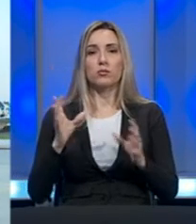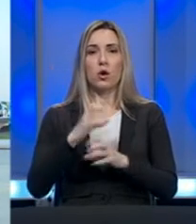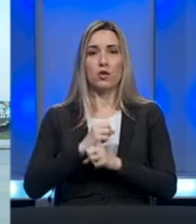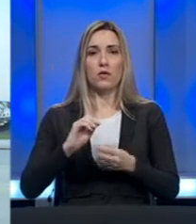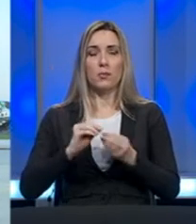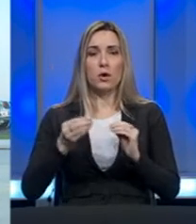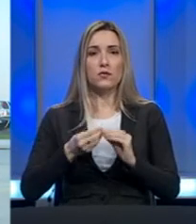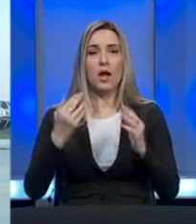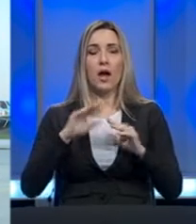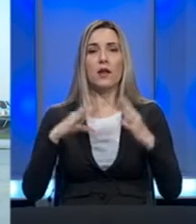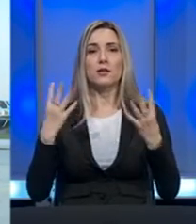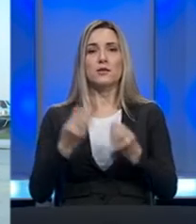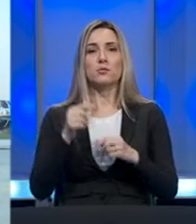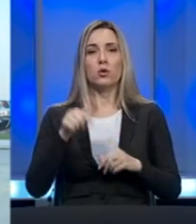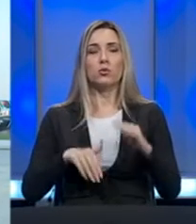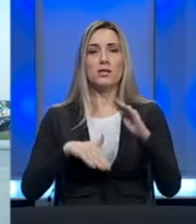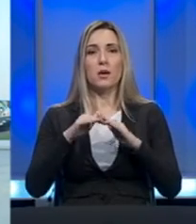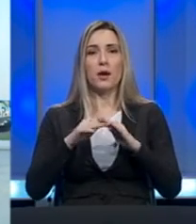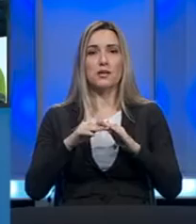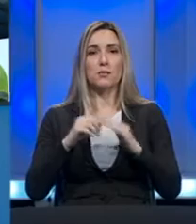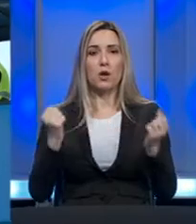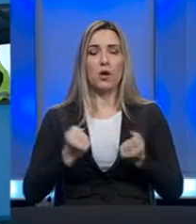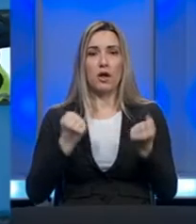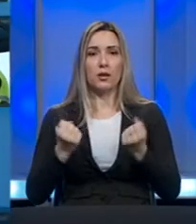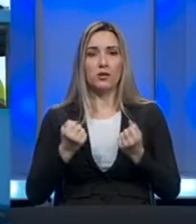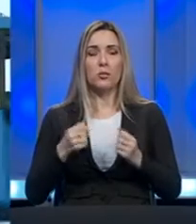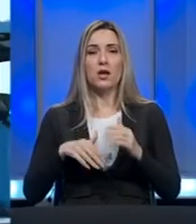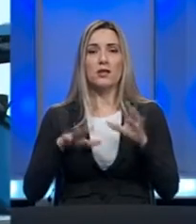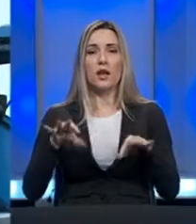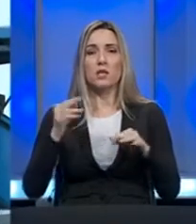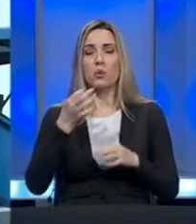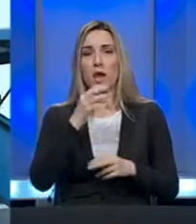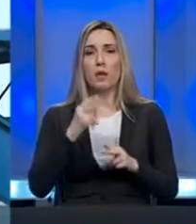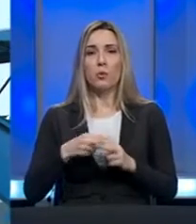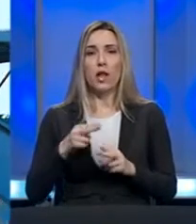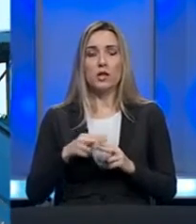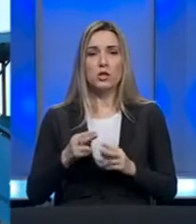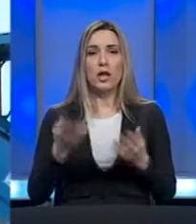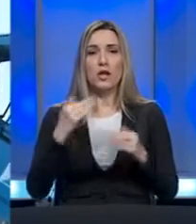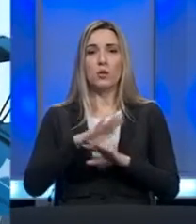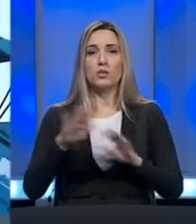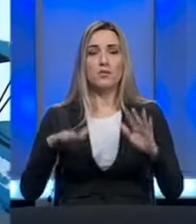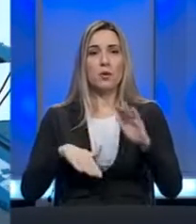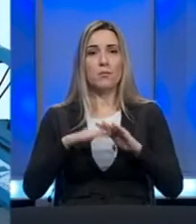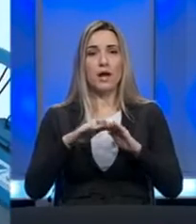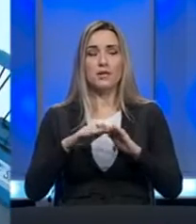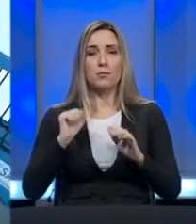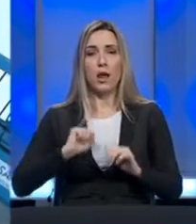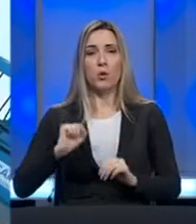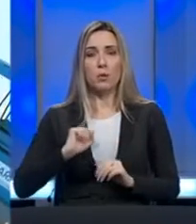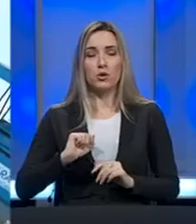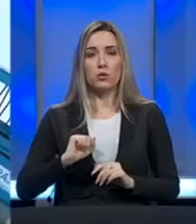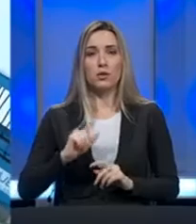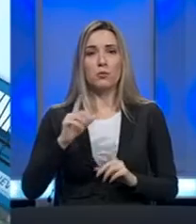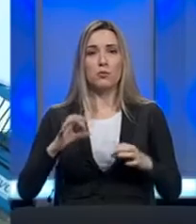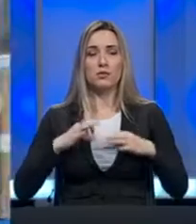smo tu da se maksimalno angažiramo, da nađemo najbolja rješenja i ako se svi maksimalno potrudimo i